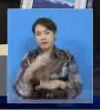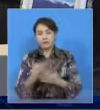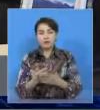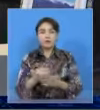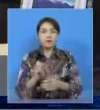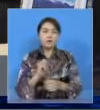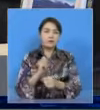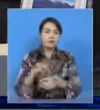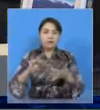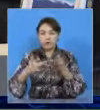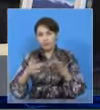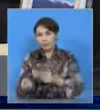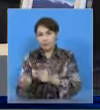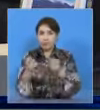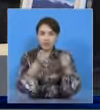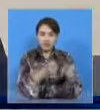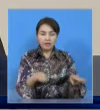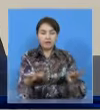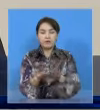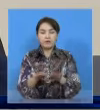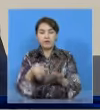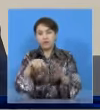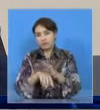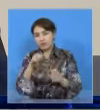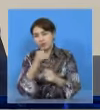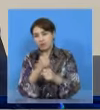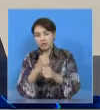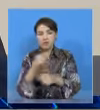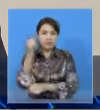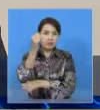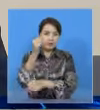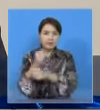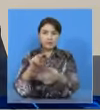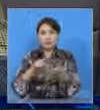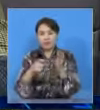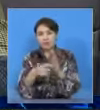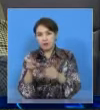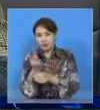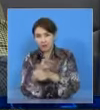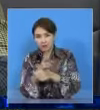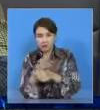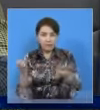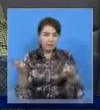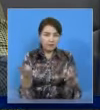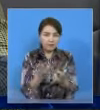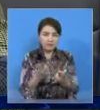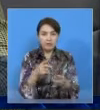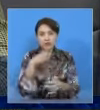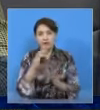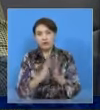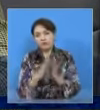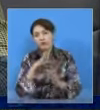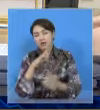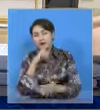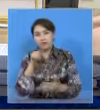қылмыстық істерді электронды форматқа көшіру, сонымен бірге ішкі істер органдары қызметкерлерінің кабинетіне бейне бақылау камераларын орнату сұрағы